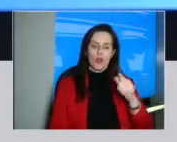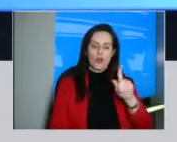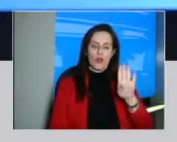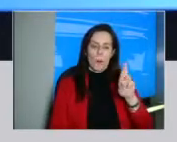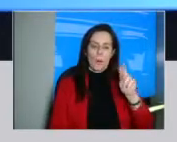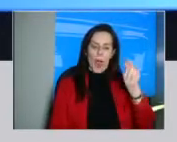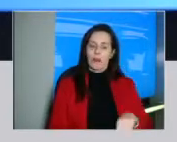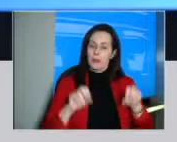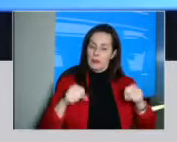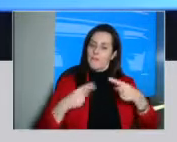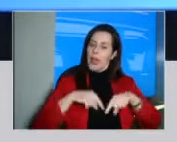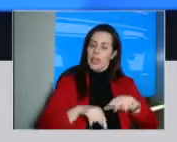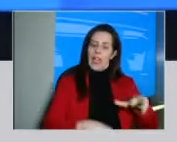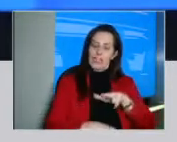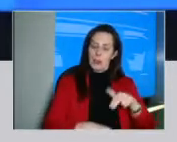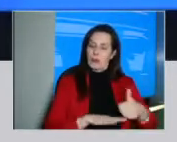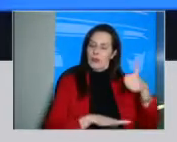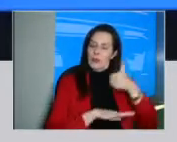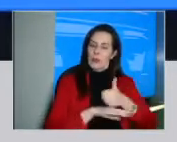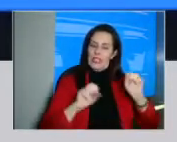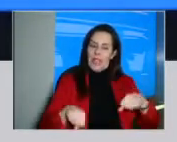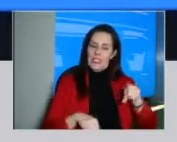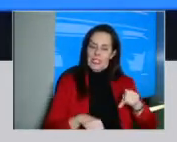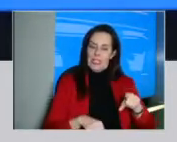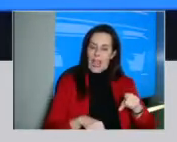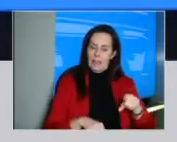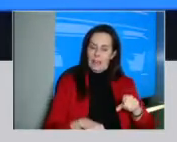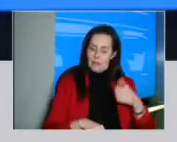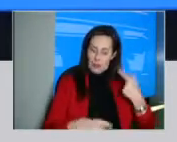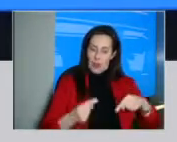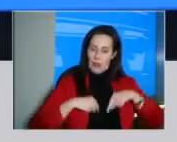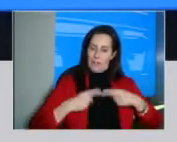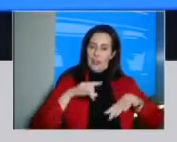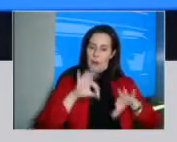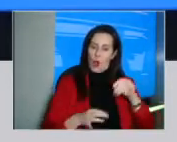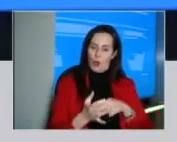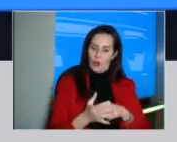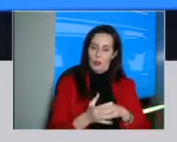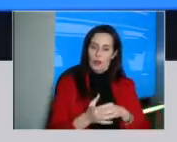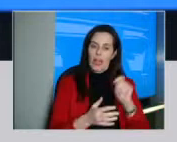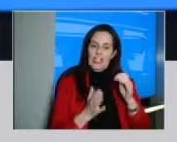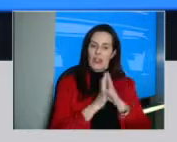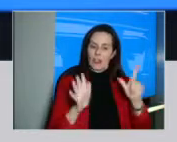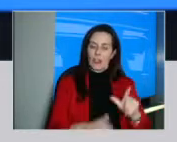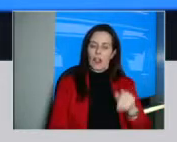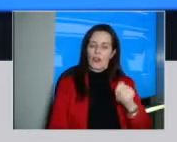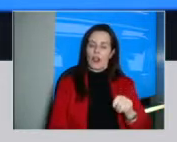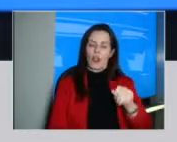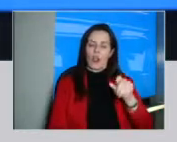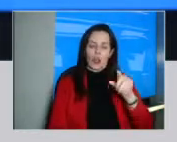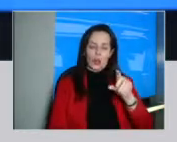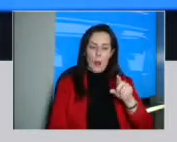ריבלין, ועדה ציבורית בראשות נשיאת בית המשפט העליון בדימוס, ומי שהייתה יושבת ראש ועדת הבחירות המרכזית לכנסת 17, השופטת דורית